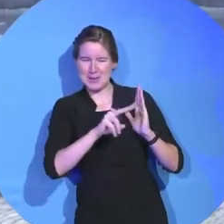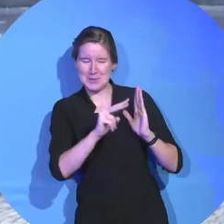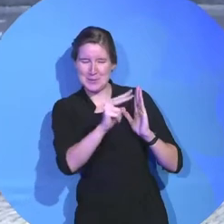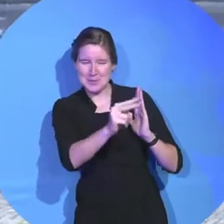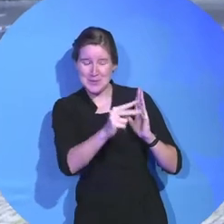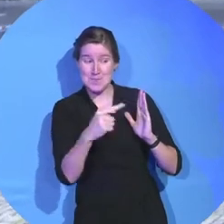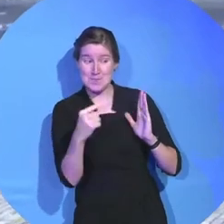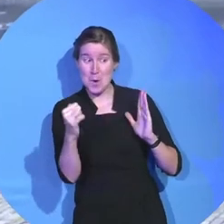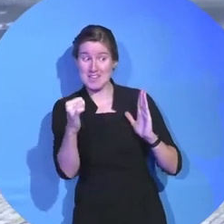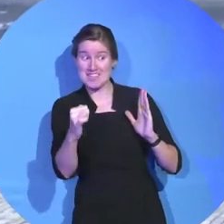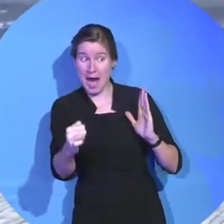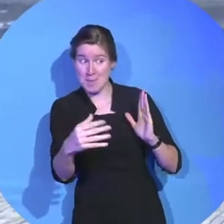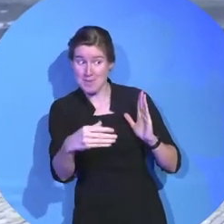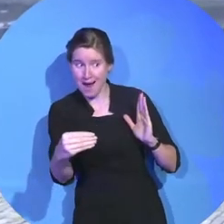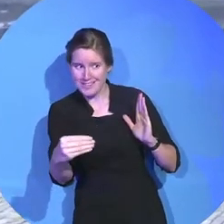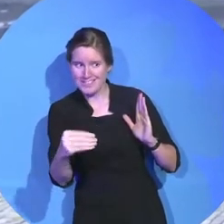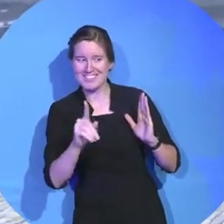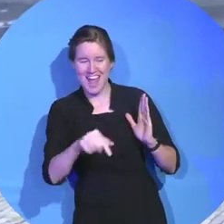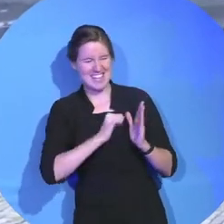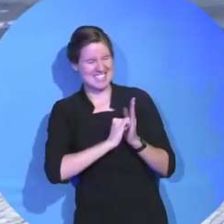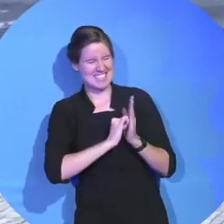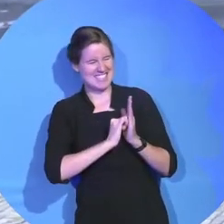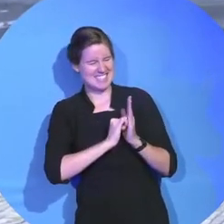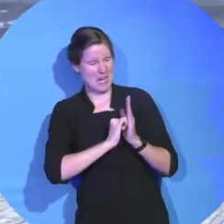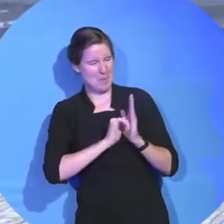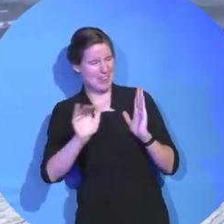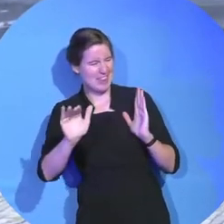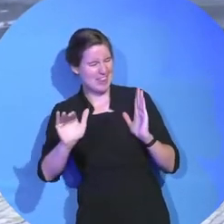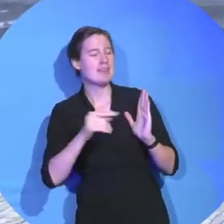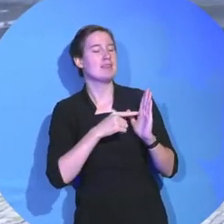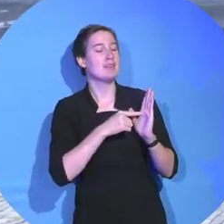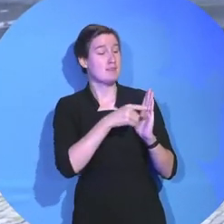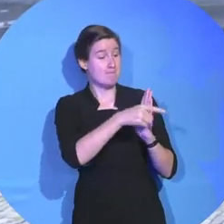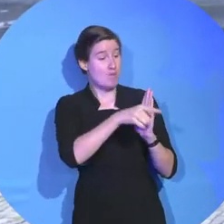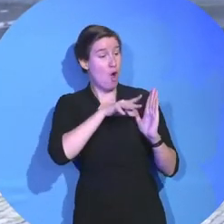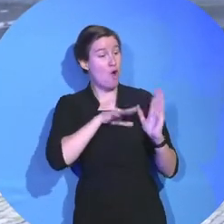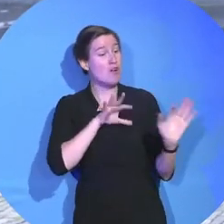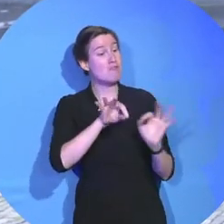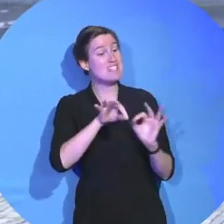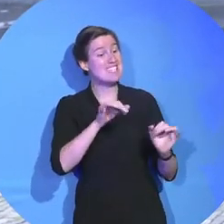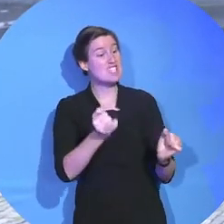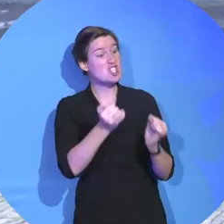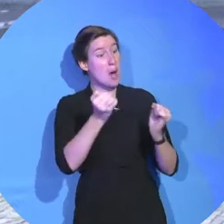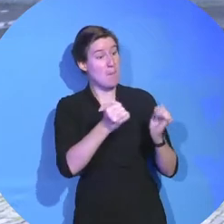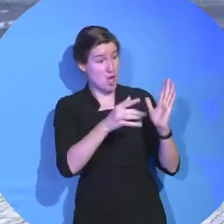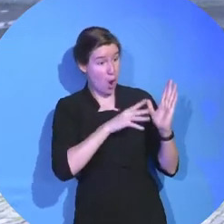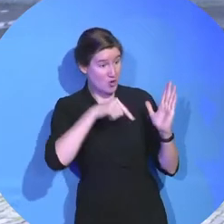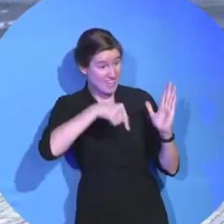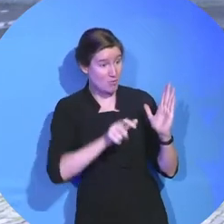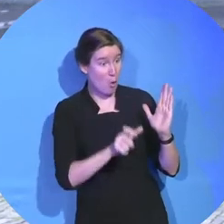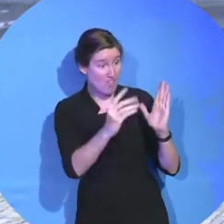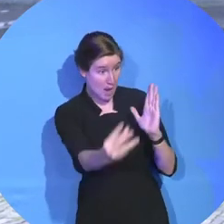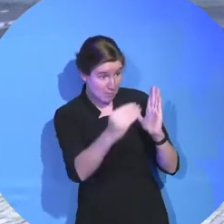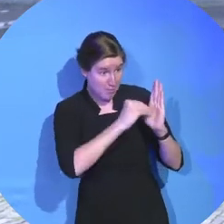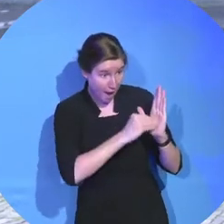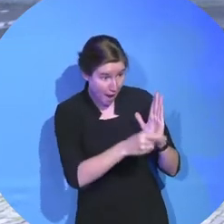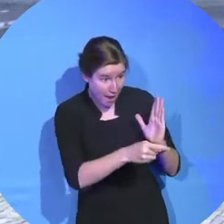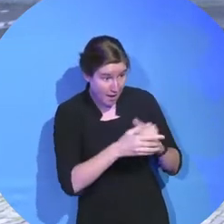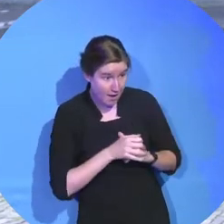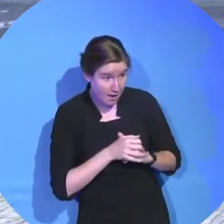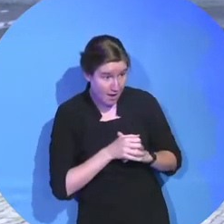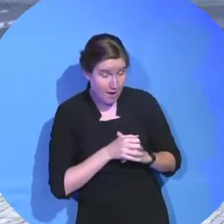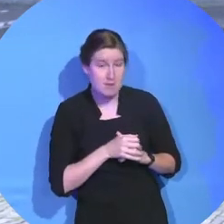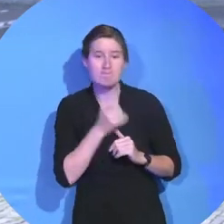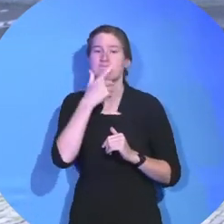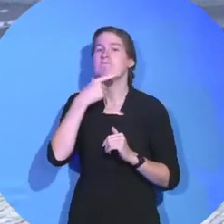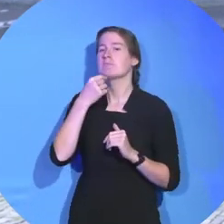de stembus. Gaat u dit ook integreren in uw verkiezingscampagne? Nou, ik vind het heel belangrijk dat we het